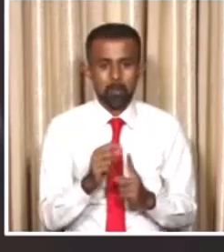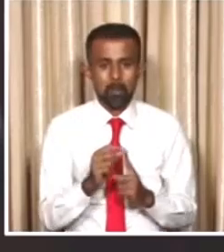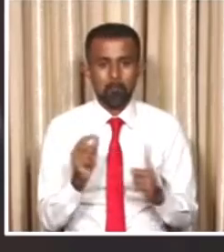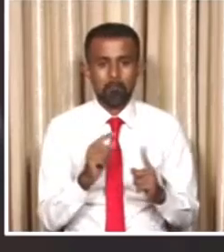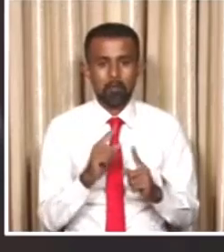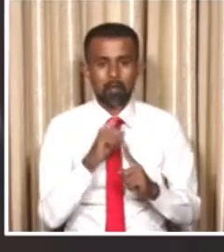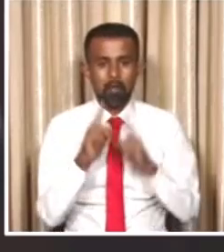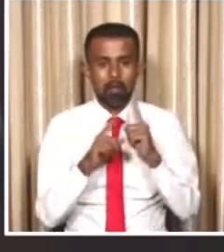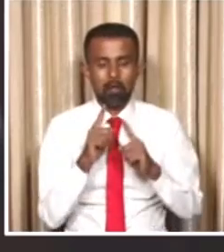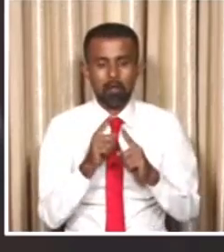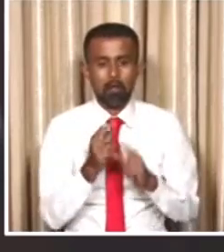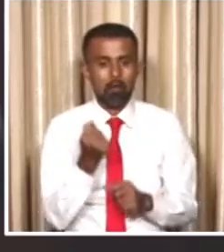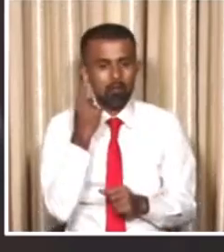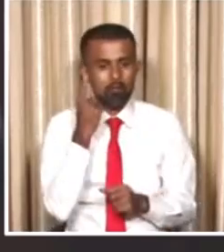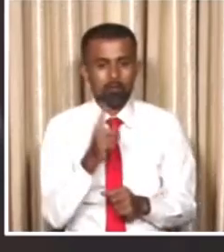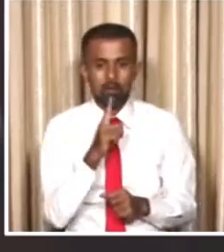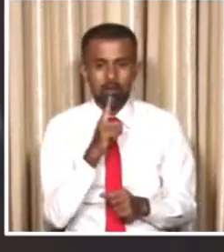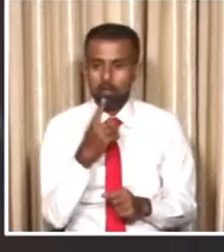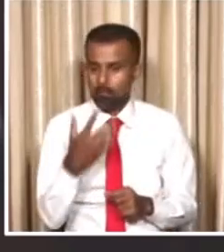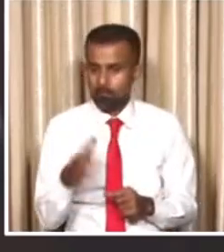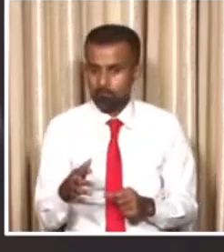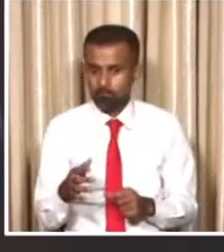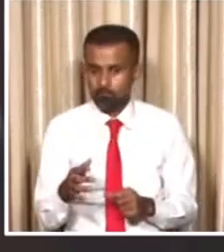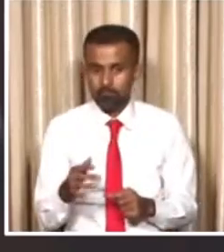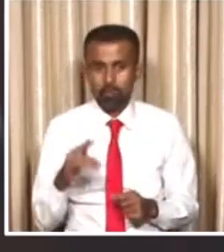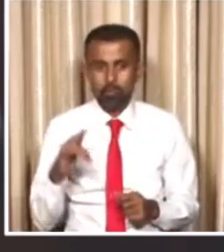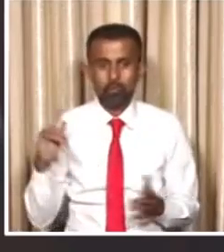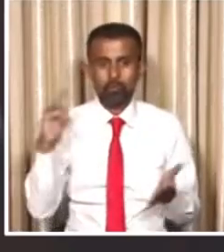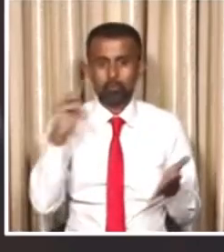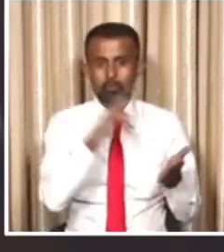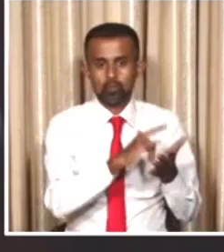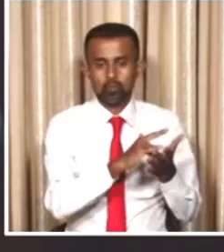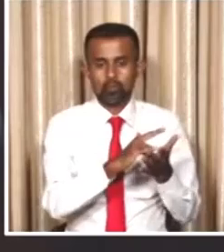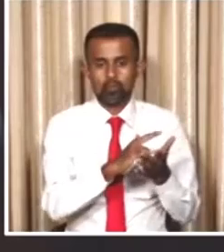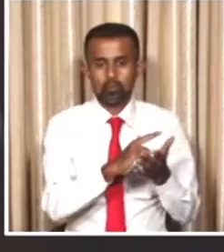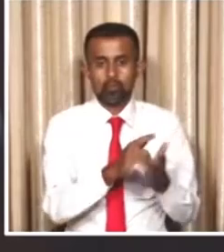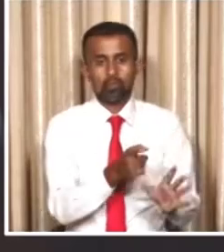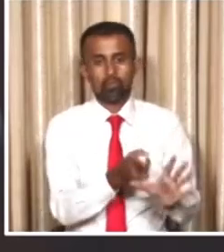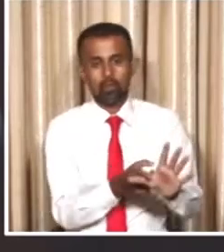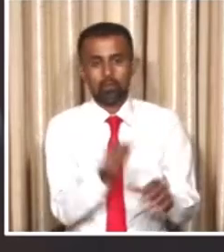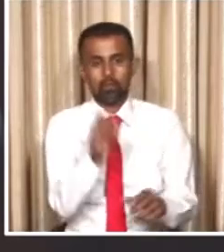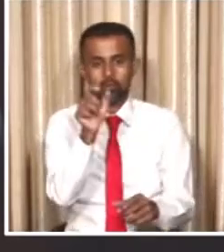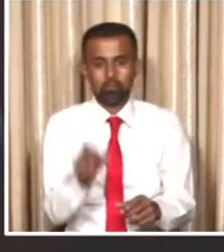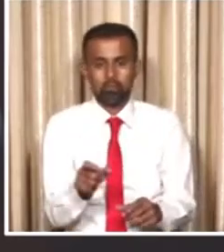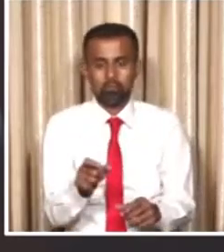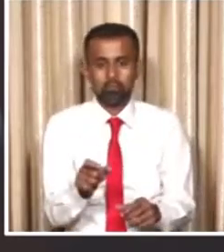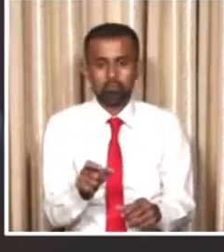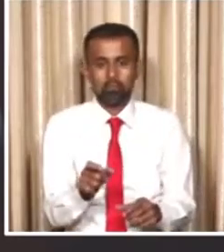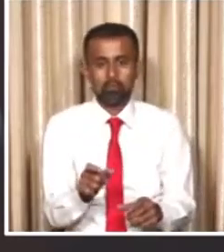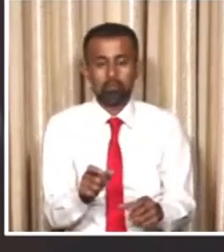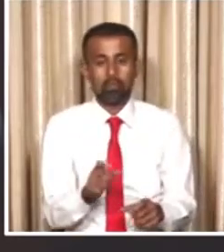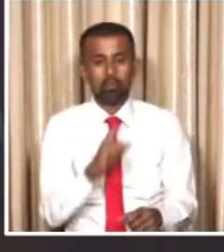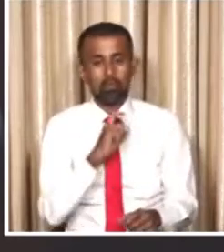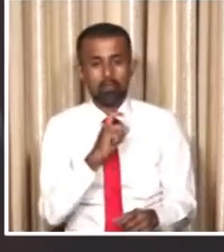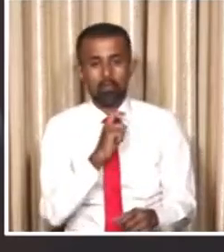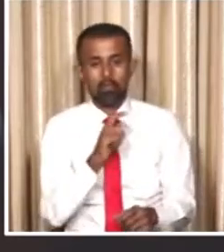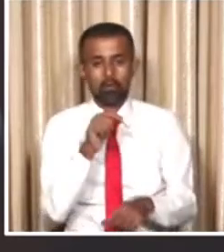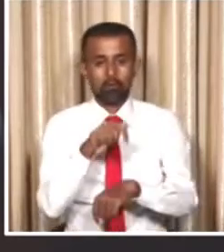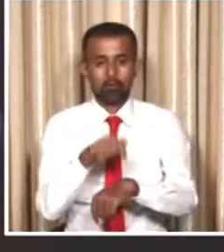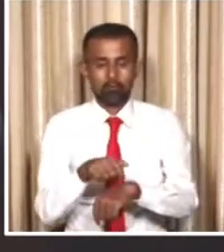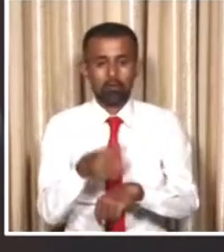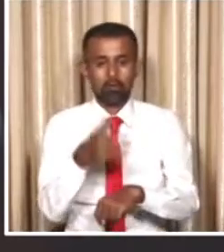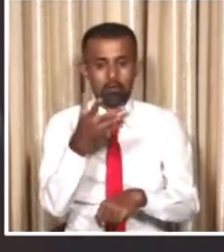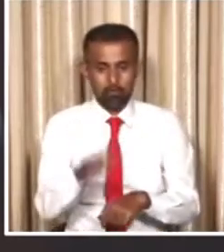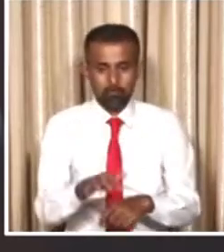පාර්ලිමේන්තුවේ කතා කරලා අදහස් ඉදිරිපත් කරලා අර ගුවන්තොටුපොළේ යකා නටපු තරුණයා ඒ ගුවන්තොටුපොළේ යකා නටද්දී ඒවා සිද්ධ